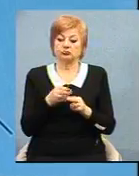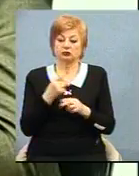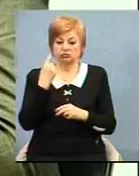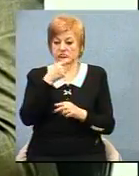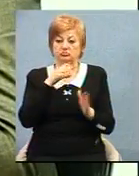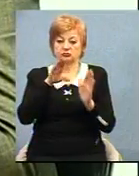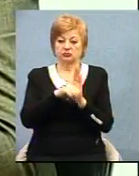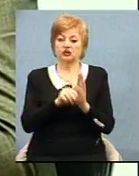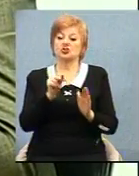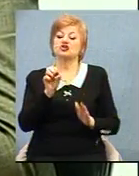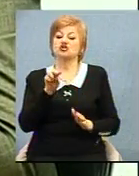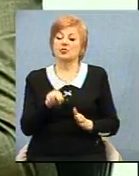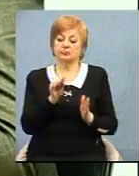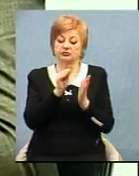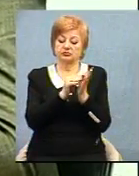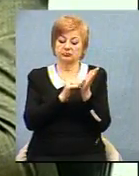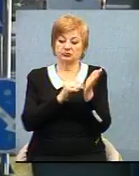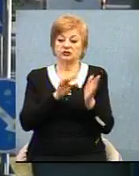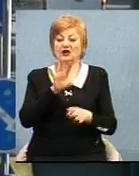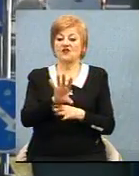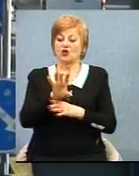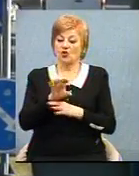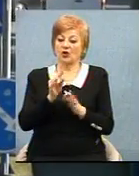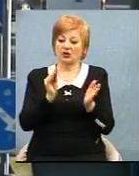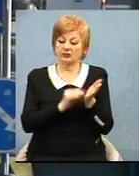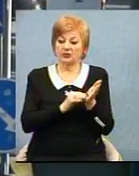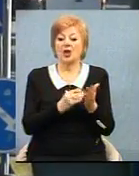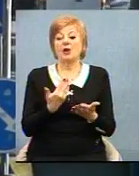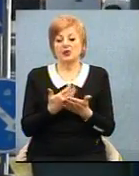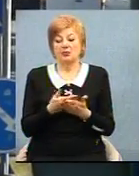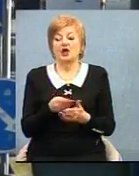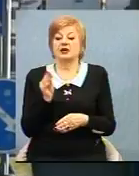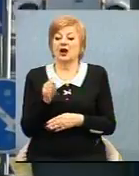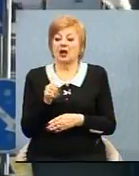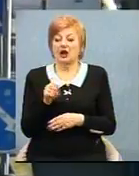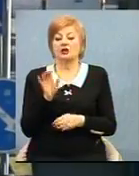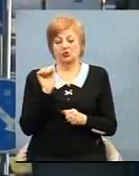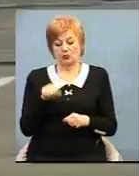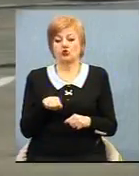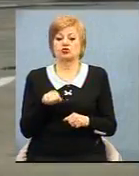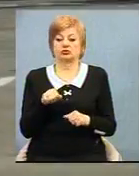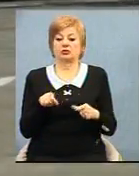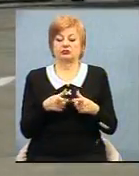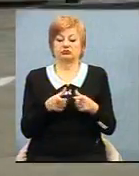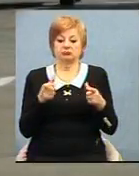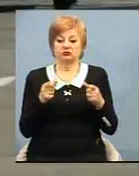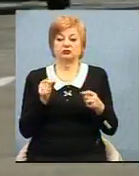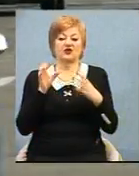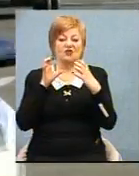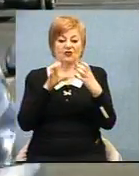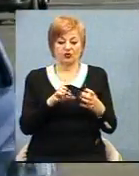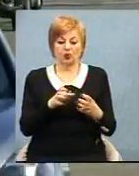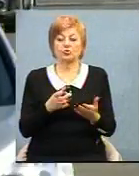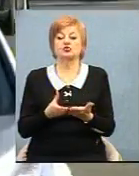Міститиме чіп із даними та світлину власника. У Києві, наприклад, карта поєднує функції проїзного квитка, посвідчення особи та